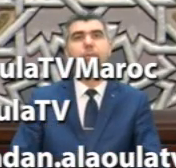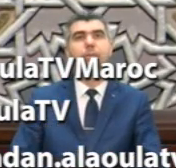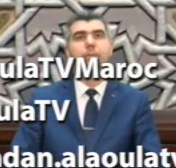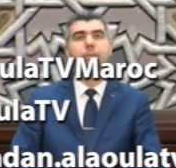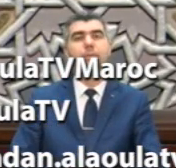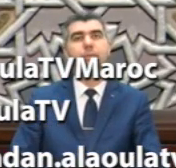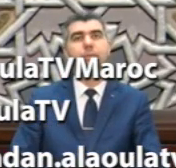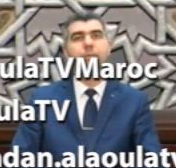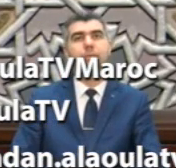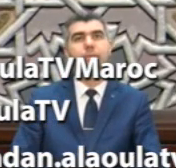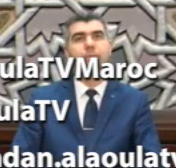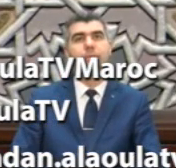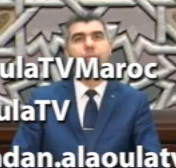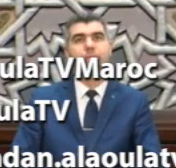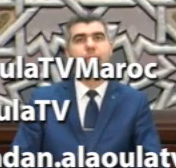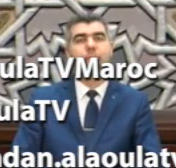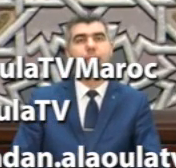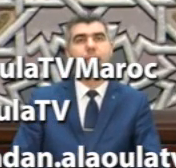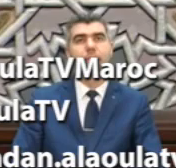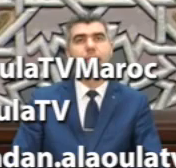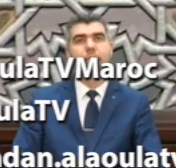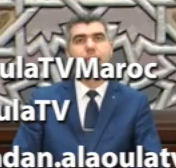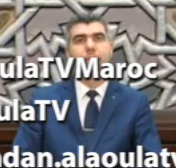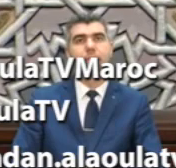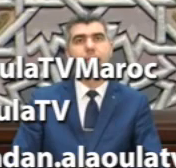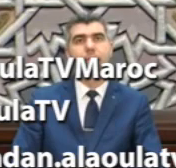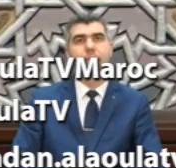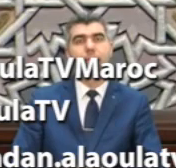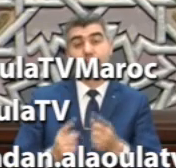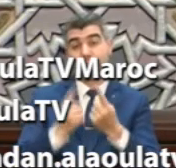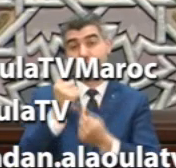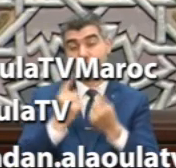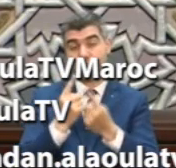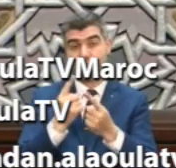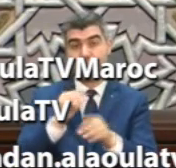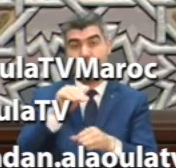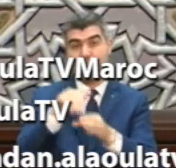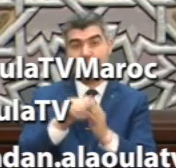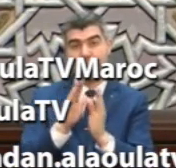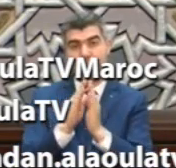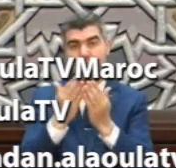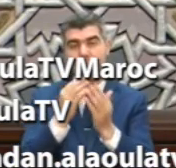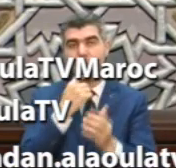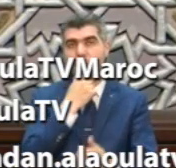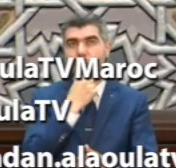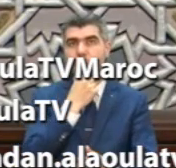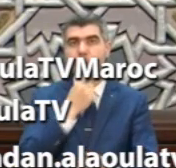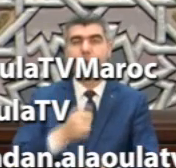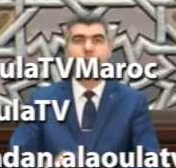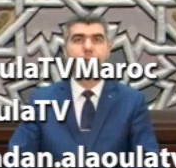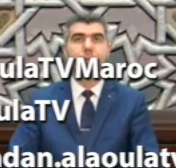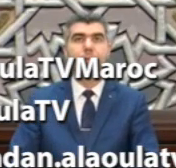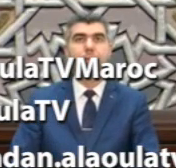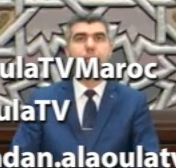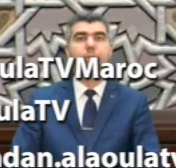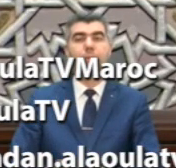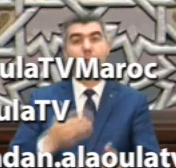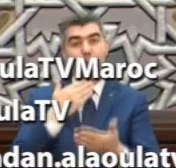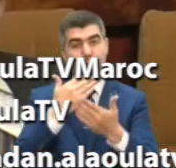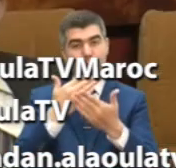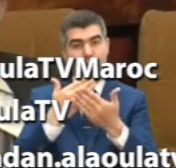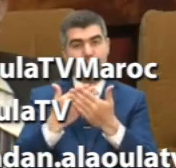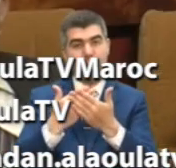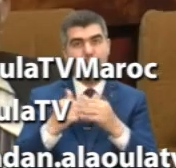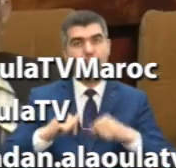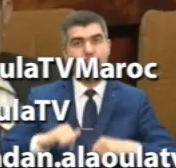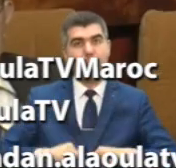شكرا. تفضلوا أحد السيدات والسادة النواب عن المجموعة النيابية بالتعقيب. وزير، على المجهودات